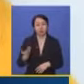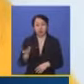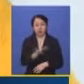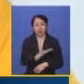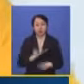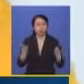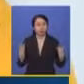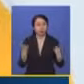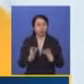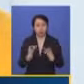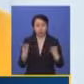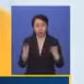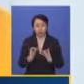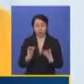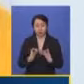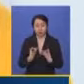то, что